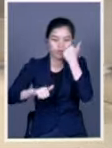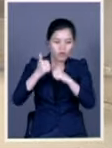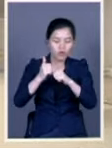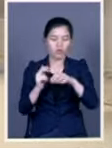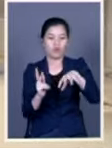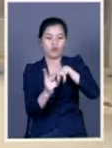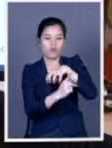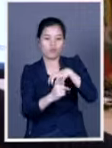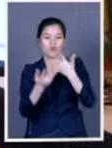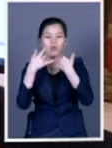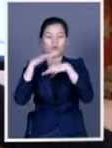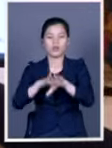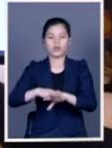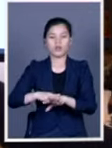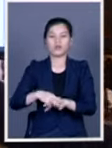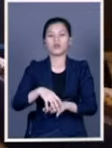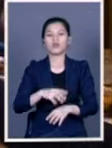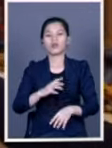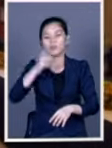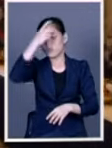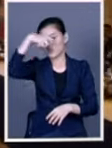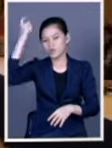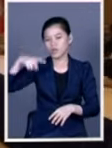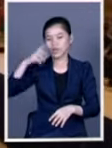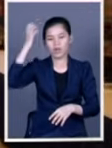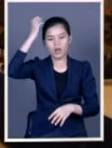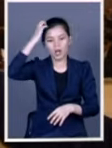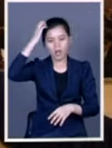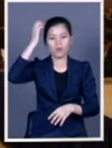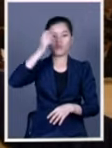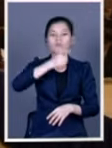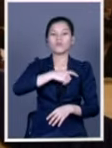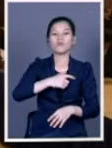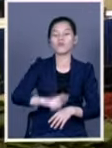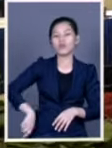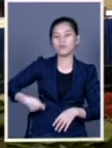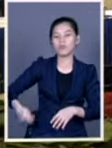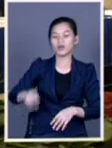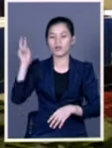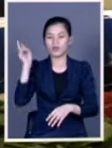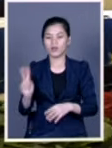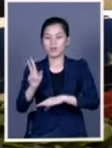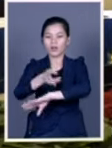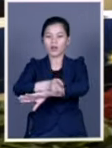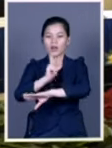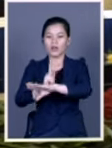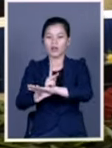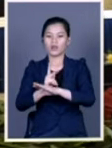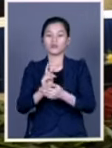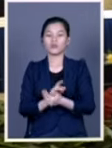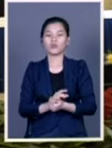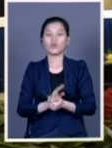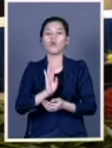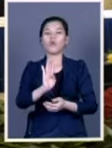มมือกัมพูชาลาวเมียนมาเวียดนามหรือ CLMP ครั้งที่11โดยการเป็นประธานของพันธทานพลเอกอาวุ